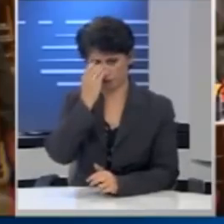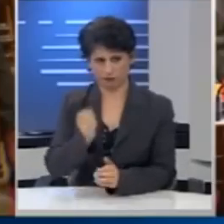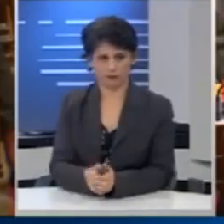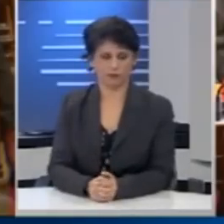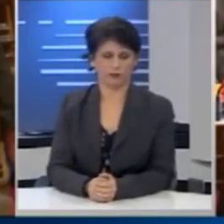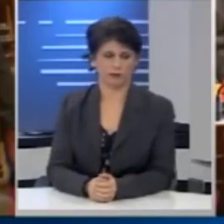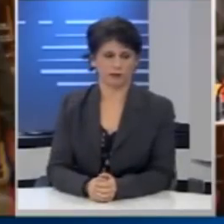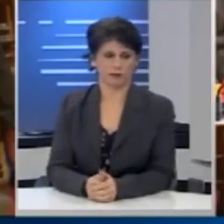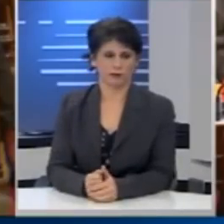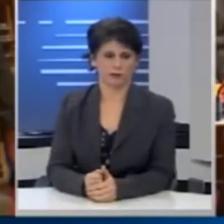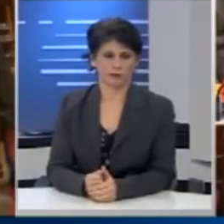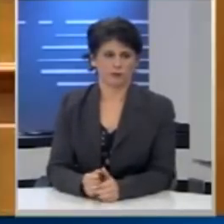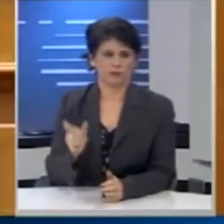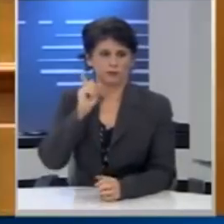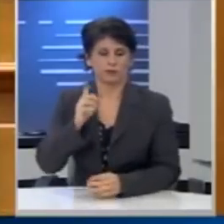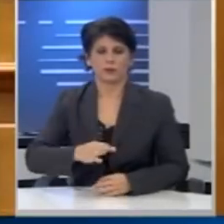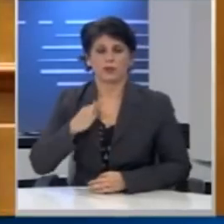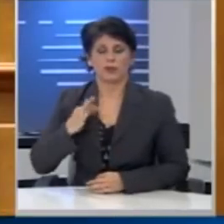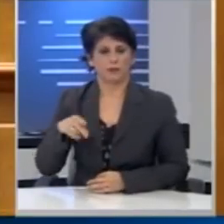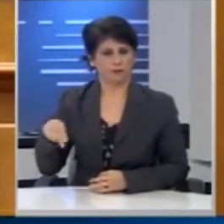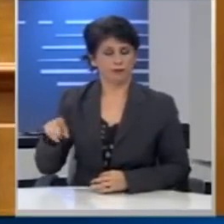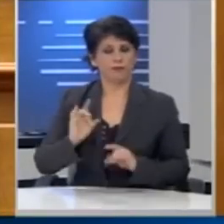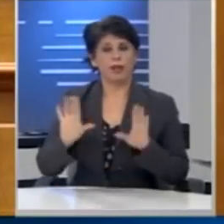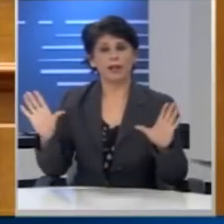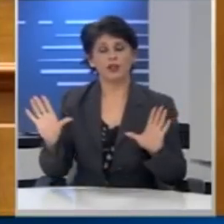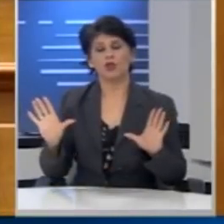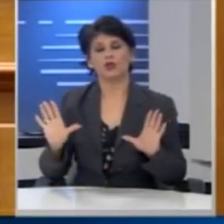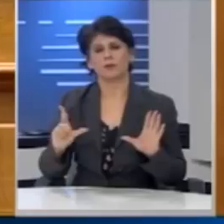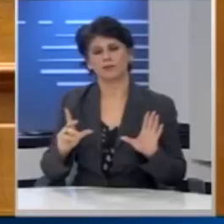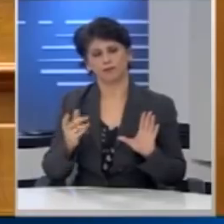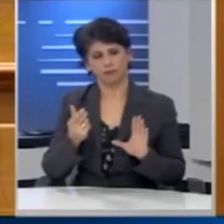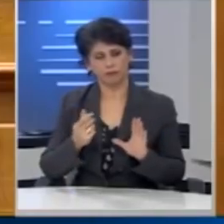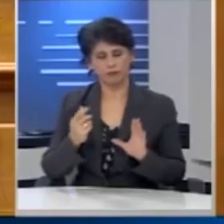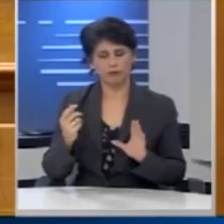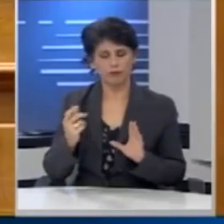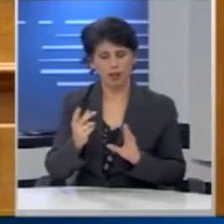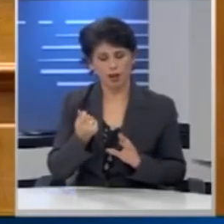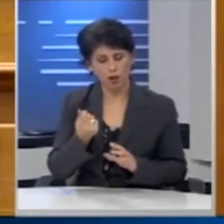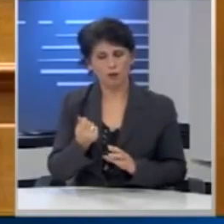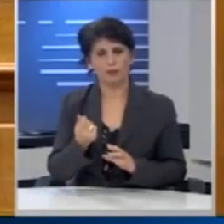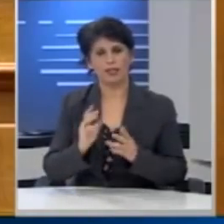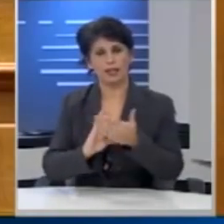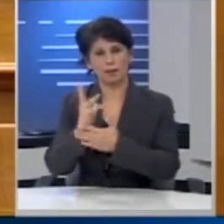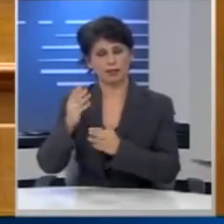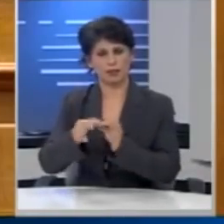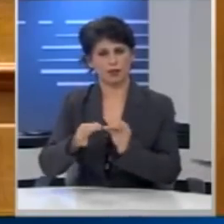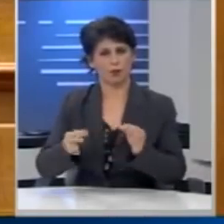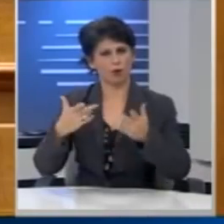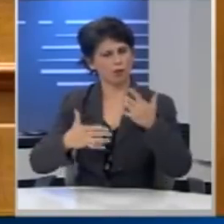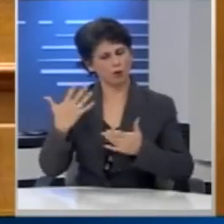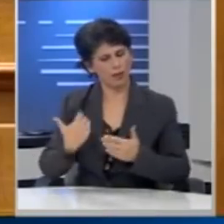Κυρίες και κύριοι συνάδελφοι, εκτός από την κοινωνική και την αναπτυξιακή διάσταση, ο προϋπολογισμός έχει και μια δεύτερη